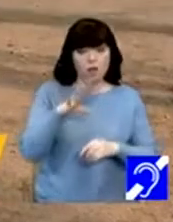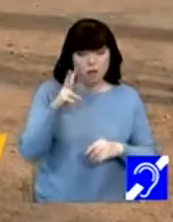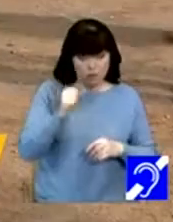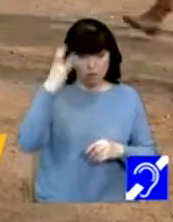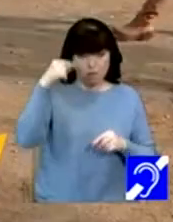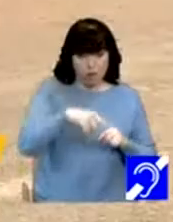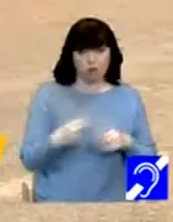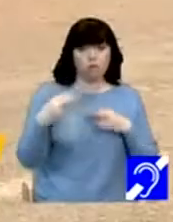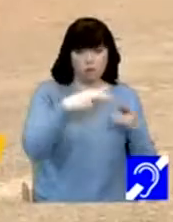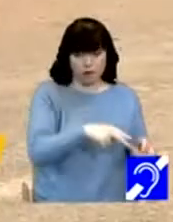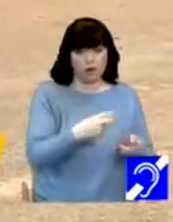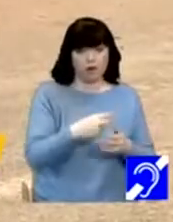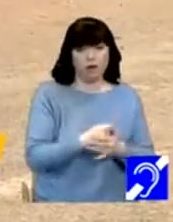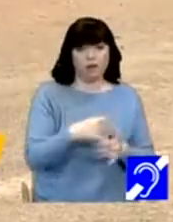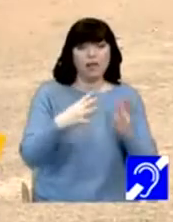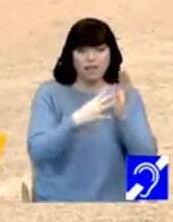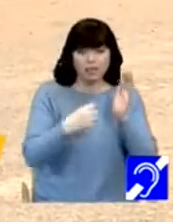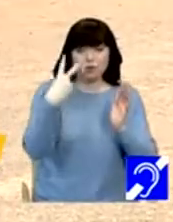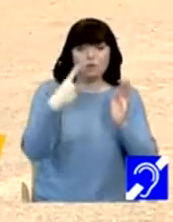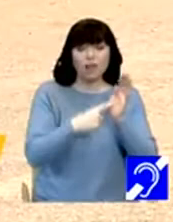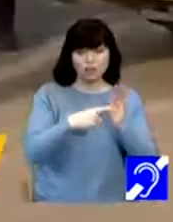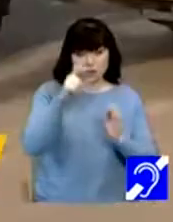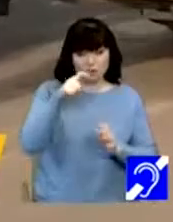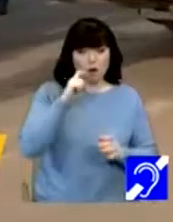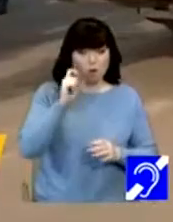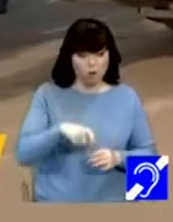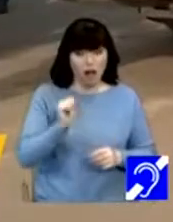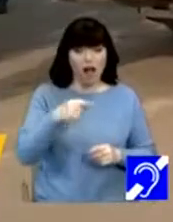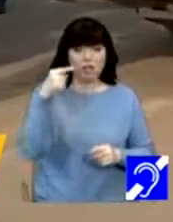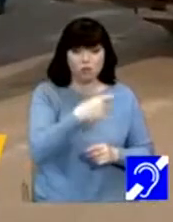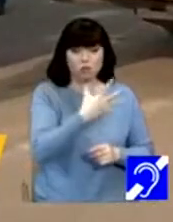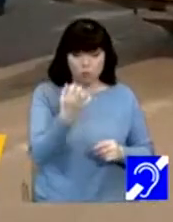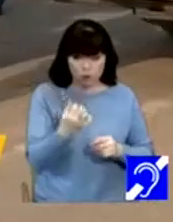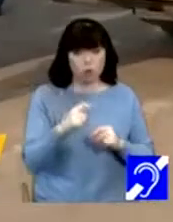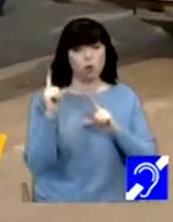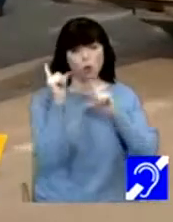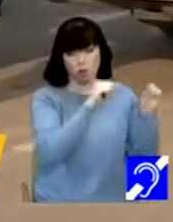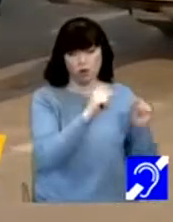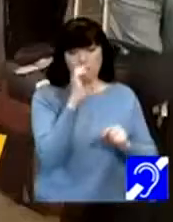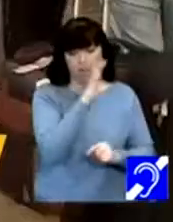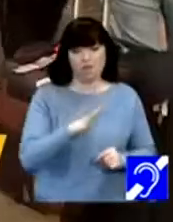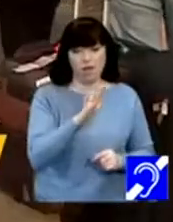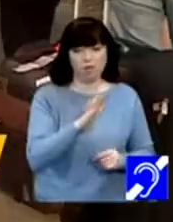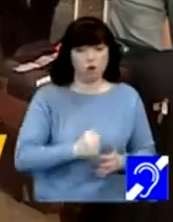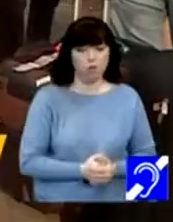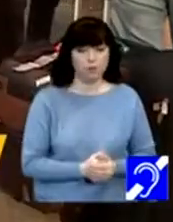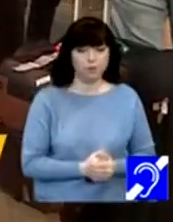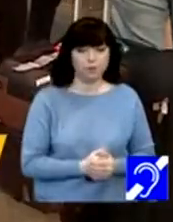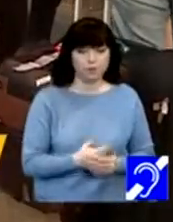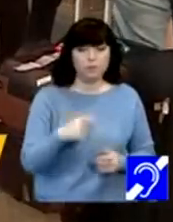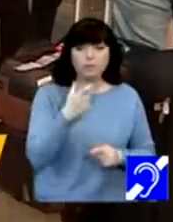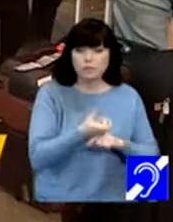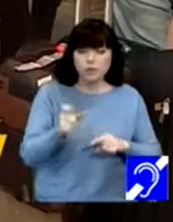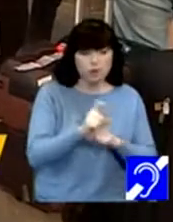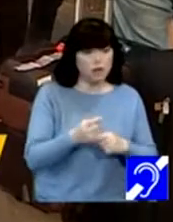intrat 927 de refugiați ucraineni, în timp ce 1.500 s-au îndreptat spre țările Uniunii Europene. Cele